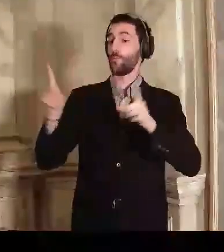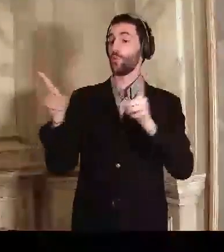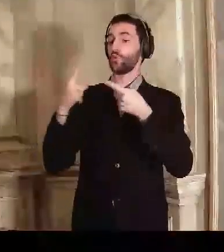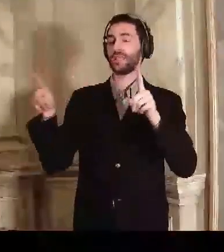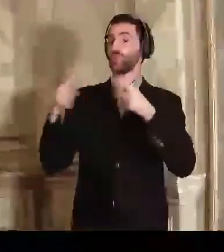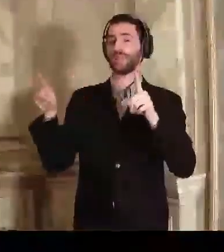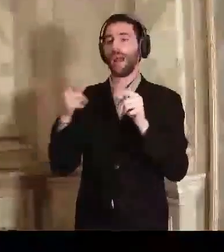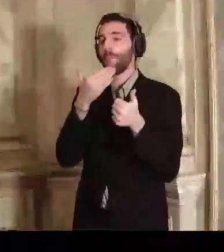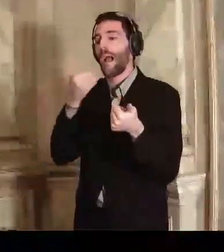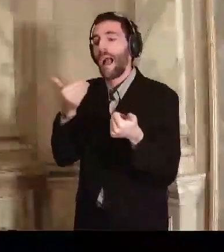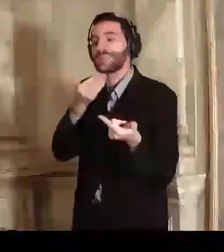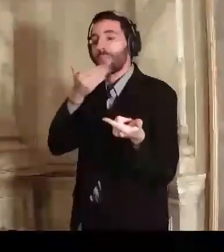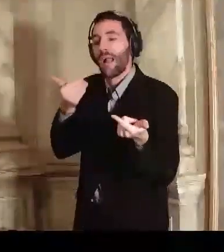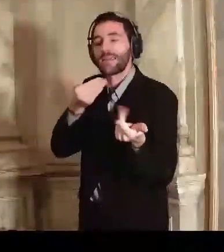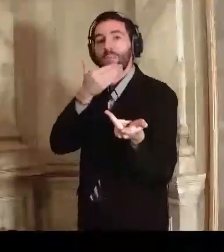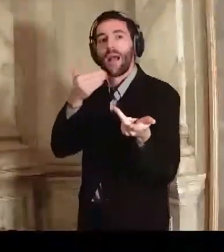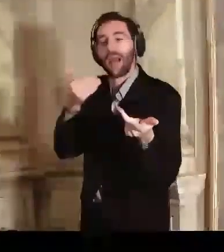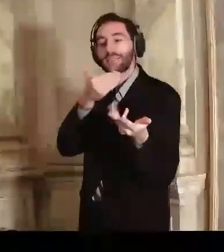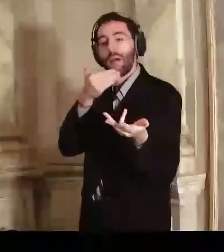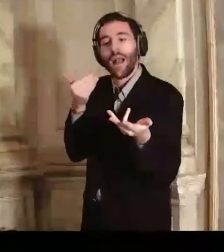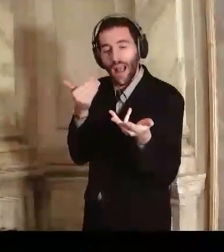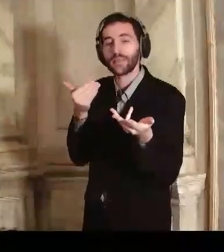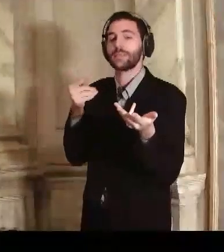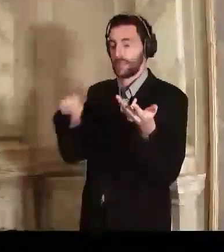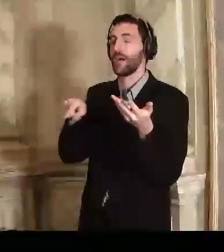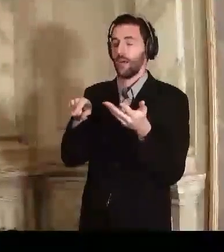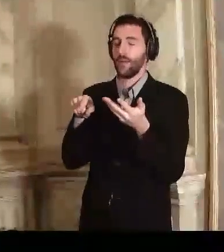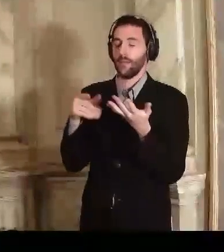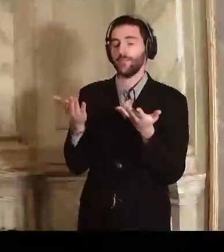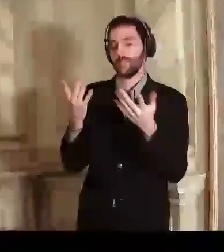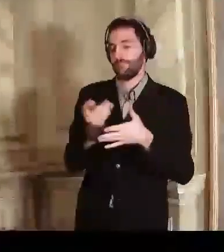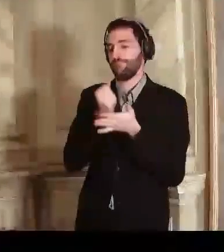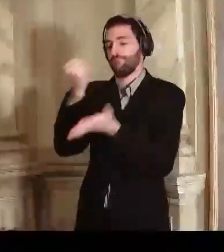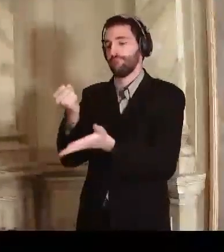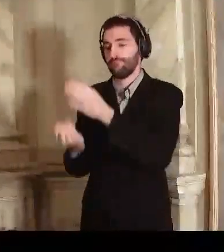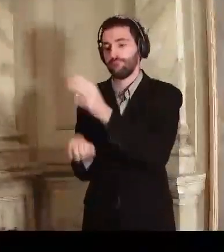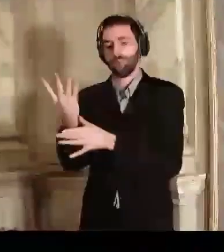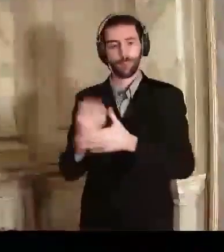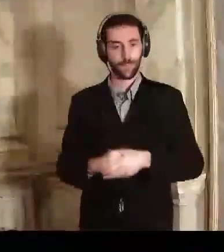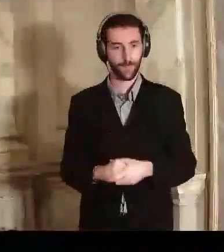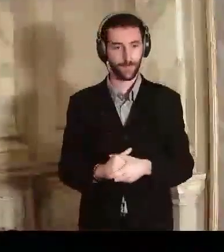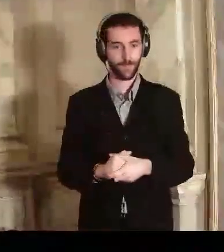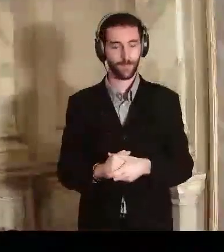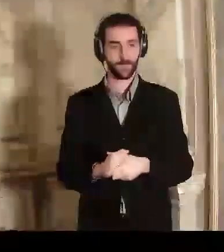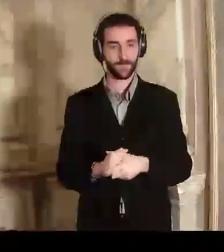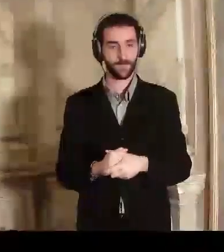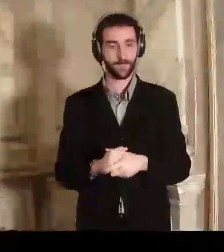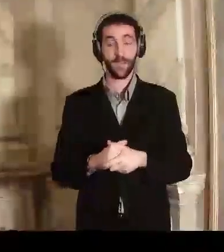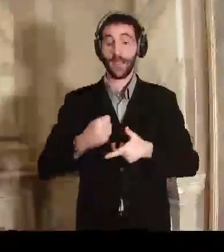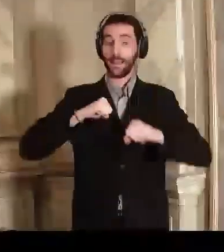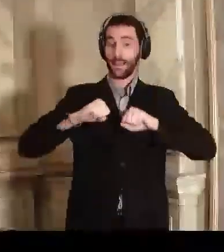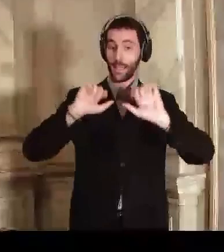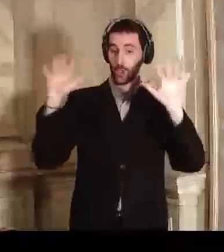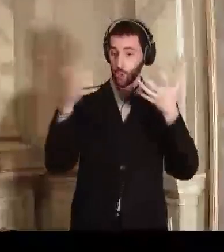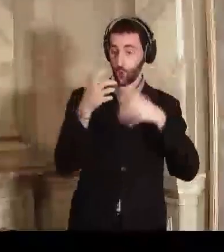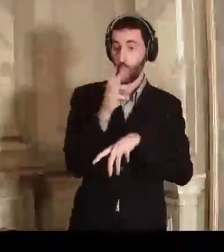falla nell'impegno pubblico rispetto a quanto si fa in altri paesi. Il lavoro dei direttori artistici Wayne McGregor,